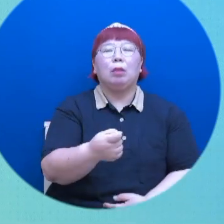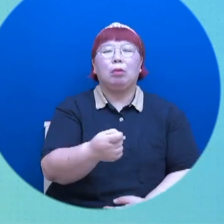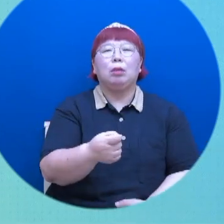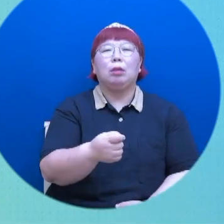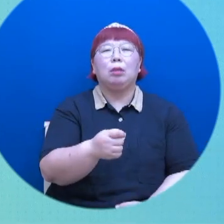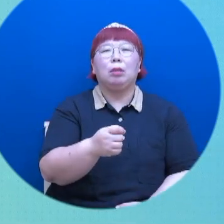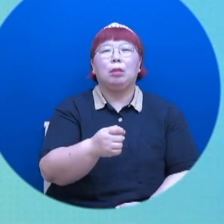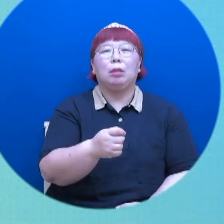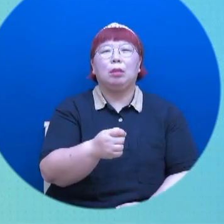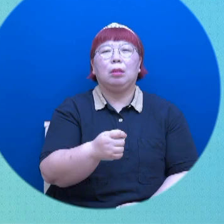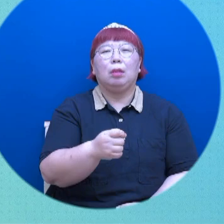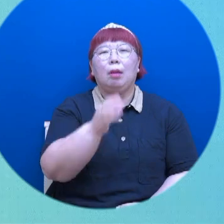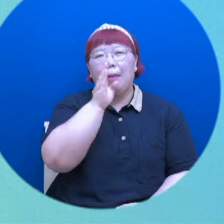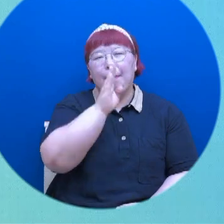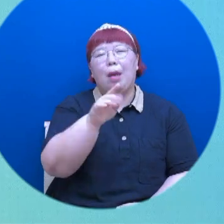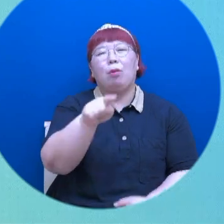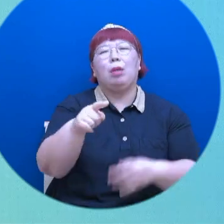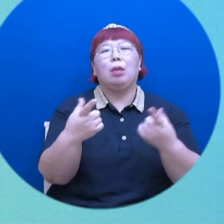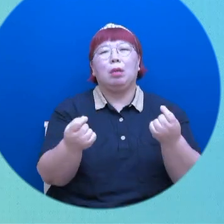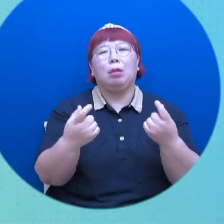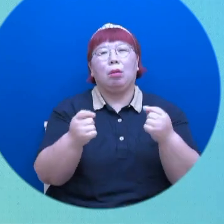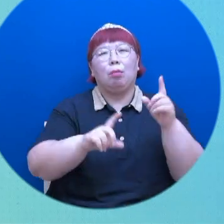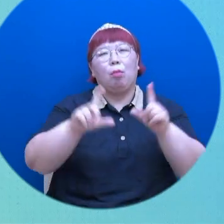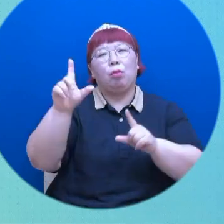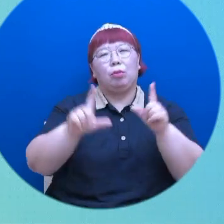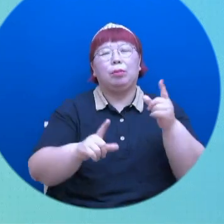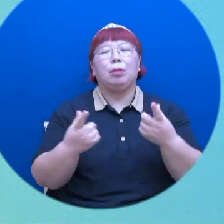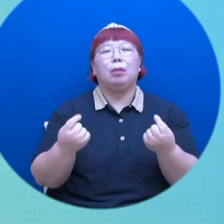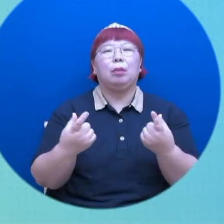바로 이런 모습은 아닐까.